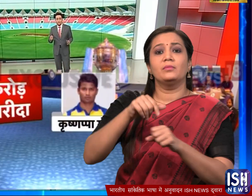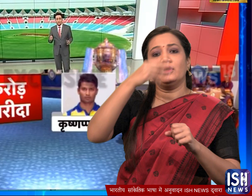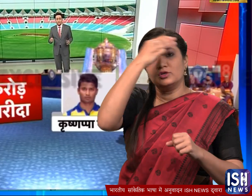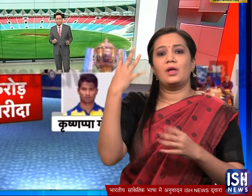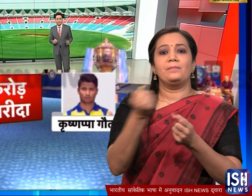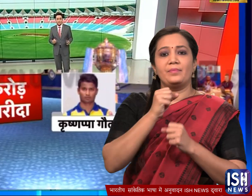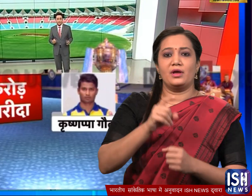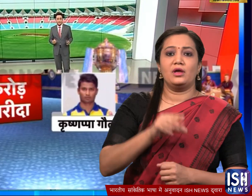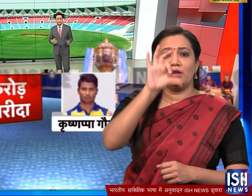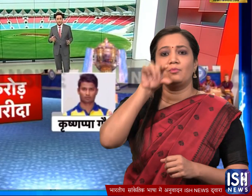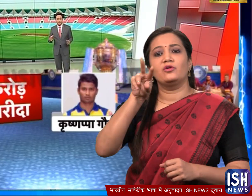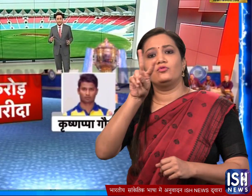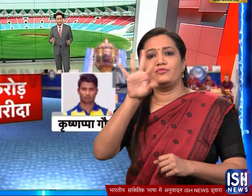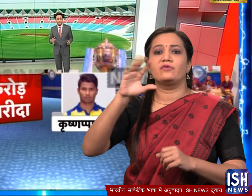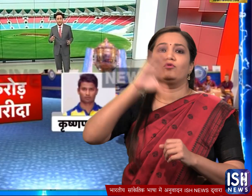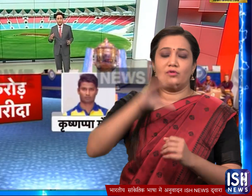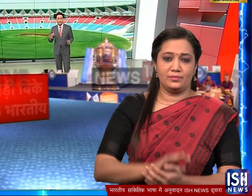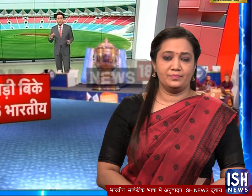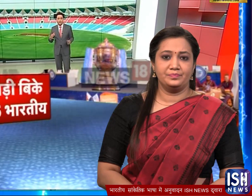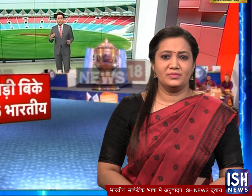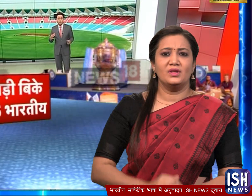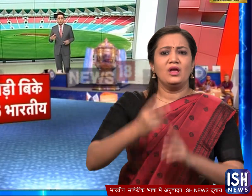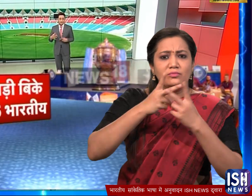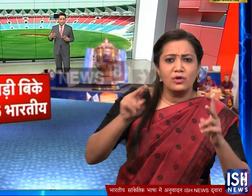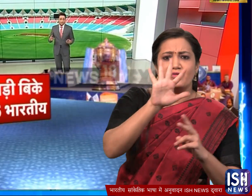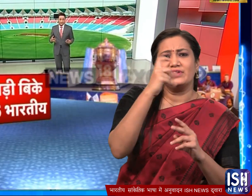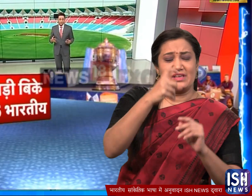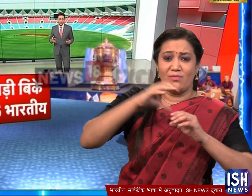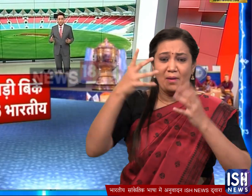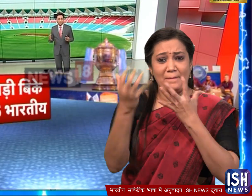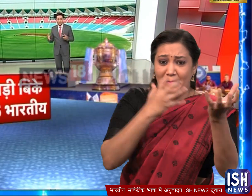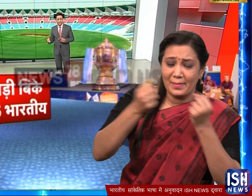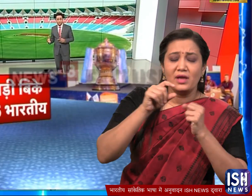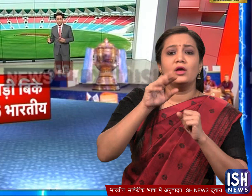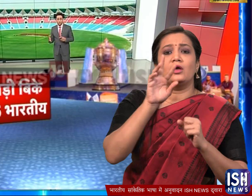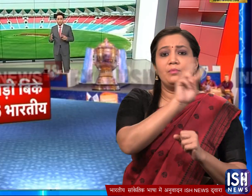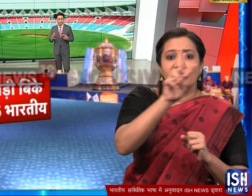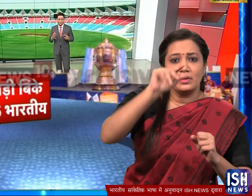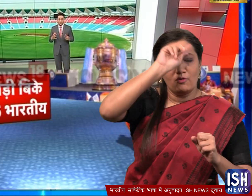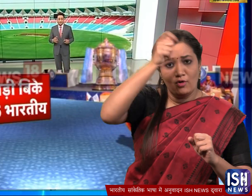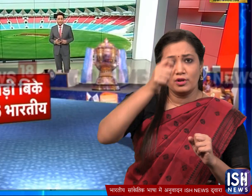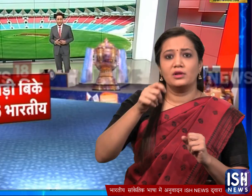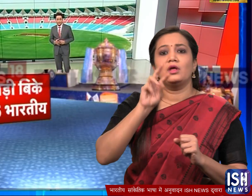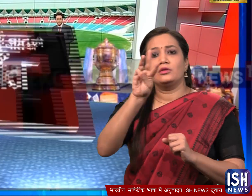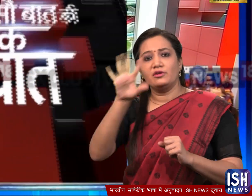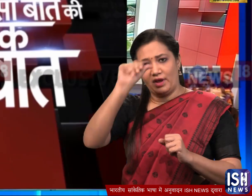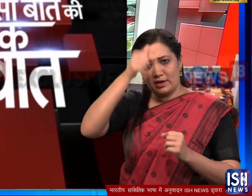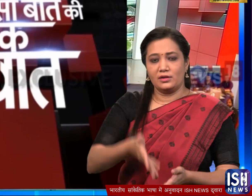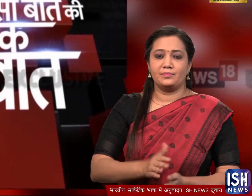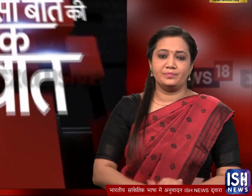रुपए में चेन्नई सुपर किंग्स ने खरीदा। अब तक की नीलामी में कुल 57 खिलाड़ी बिके, जिनमें 22 विदेशी और 35 भारतीय